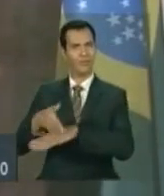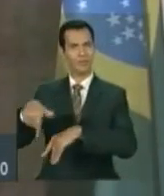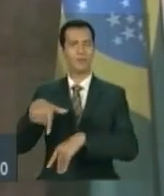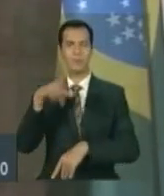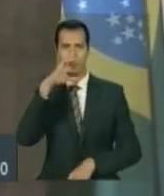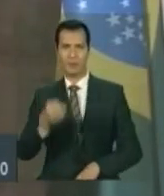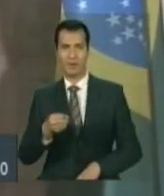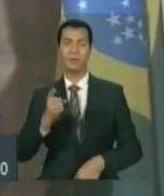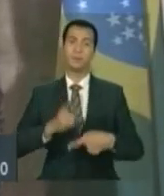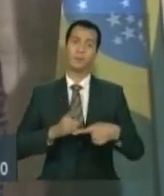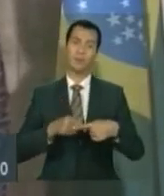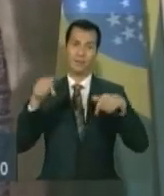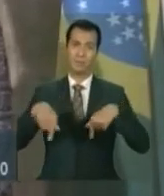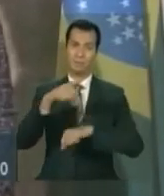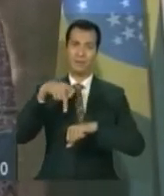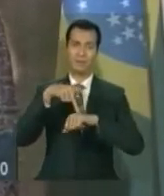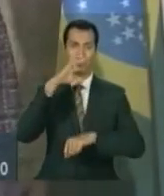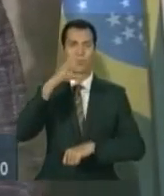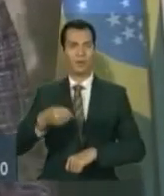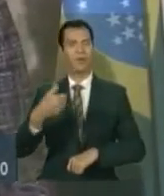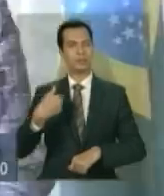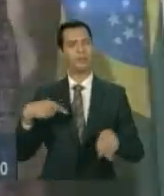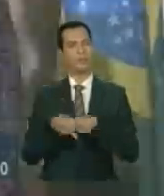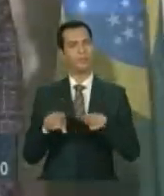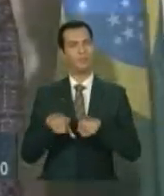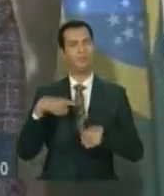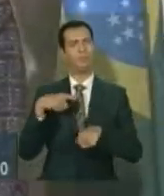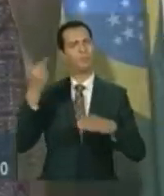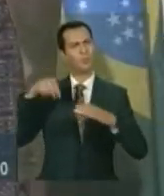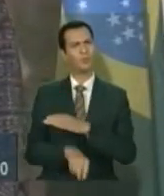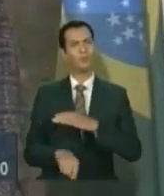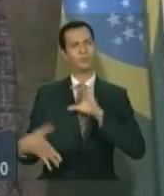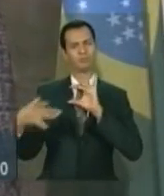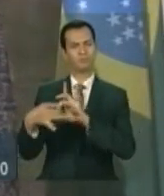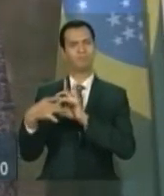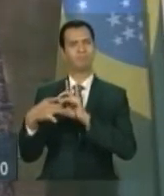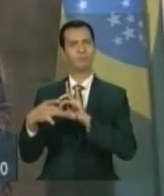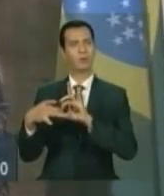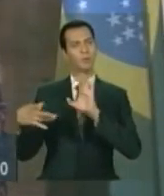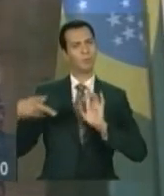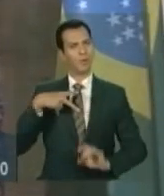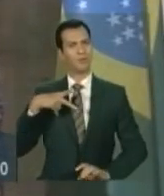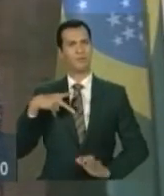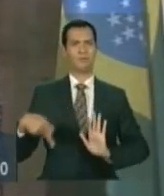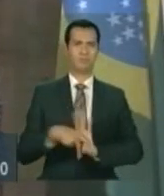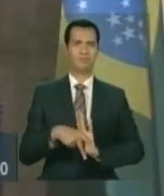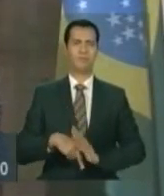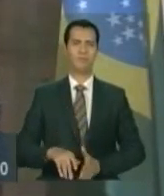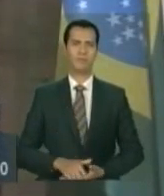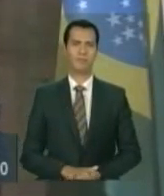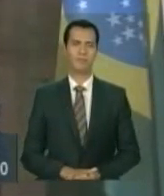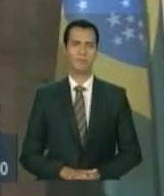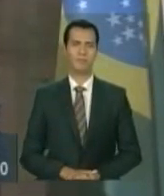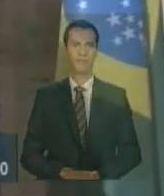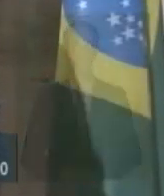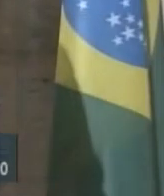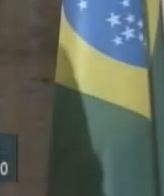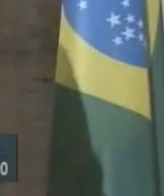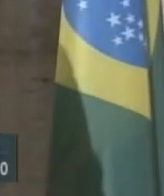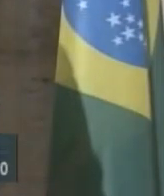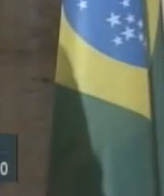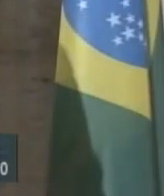laços afetivos bastante profundos. На това посещение аз не идвам сама, водя със